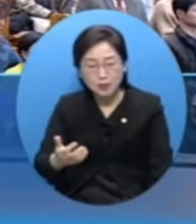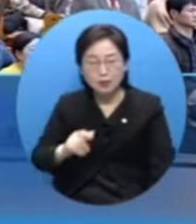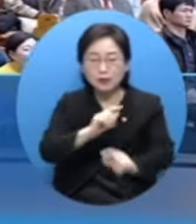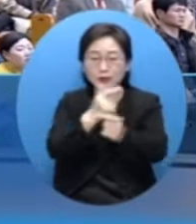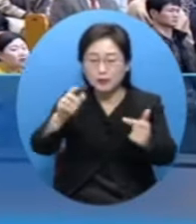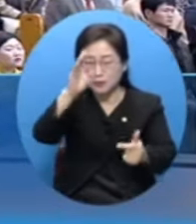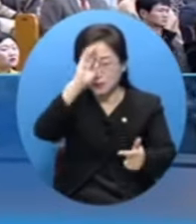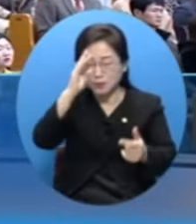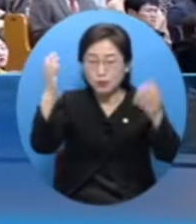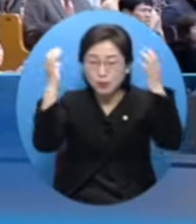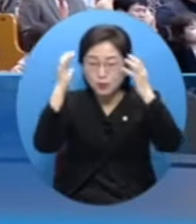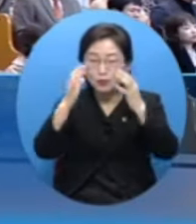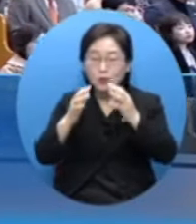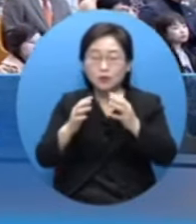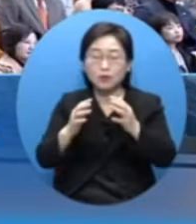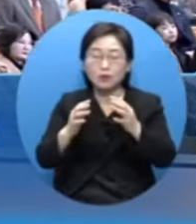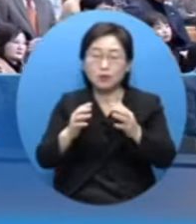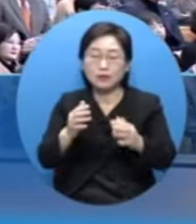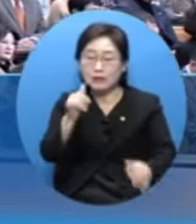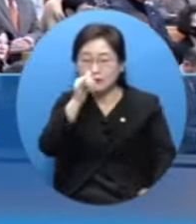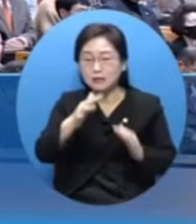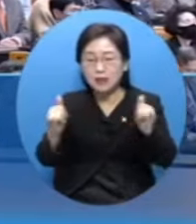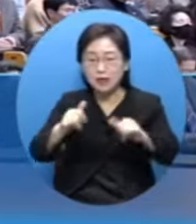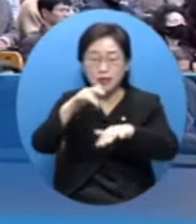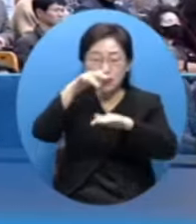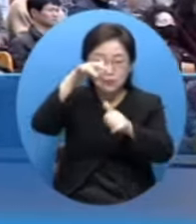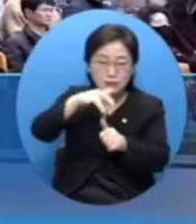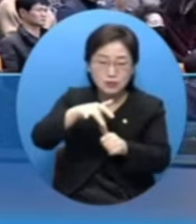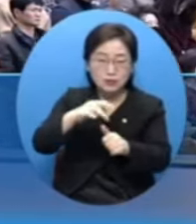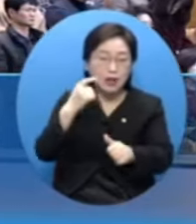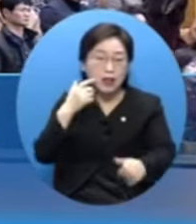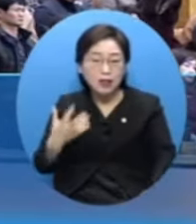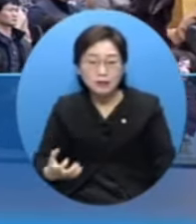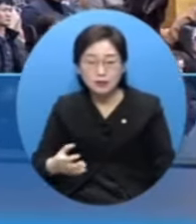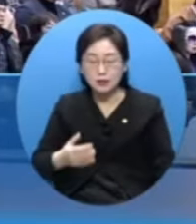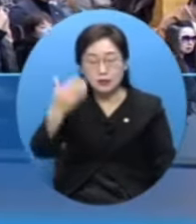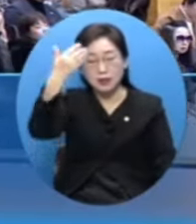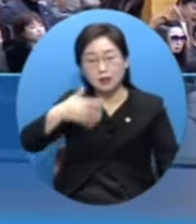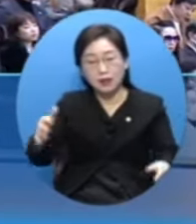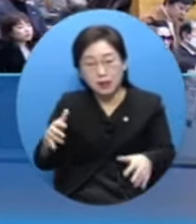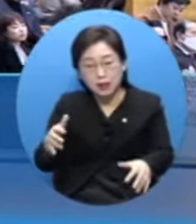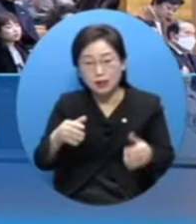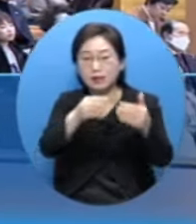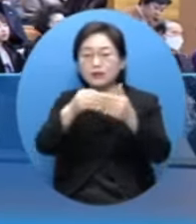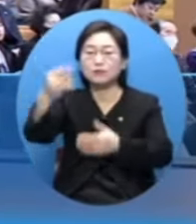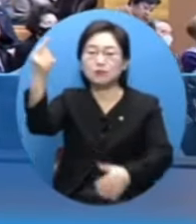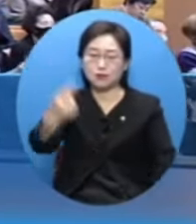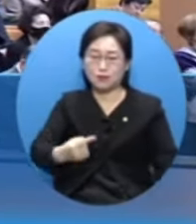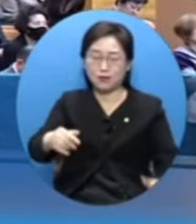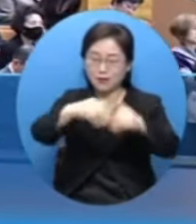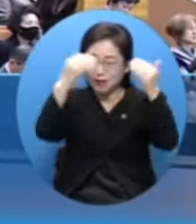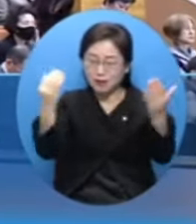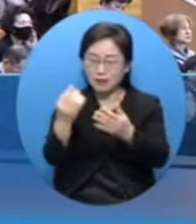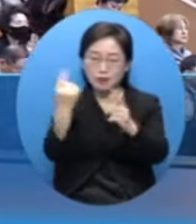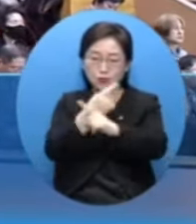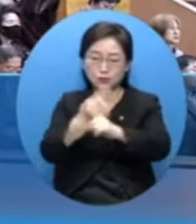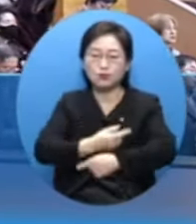걸려서 고통당하는 자, 귀신 들린 자, 간절하는 자, 중풍병자들을 데려오니 그들을